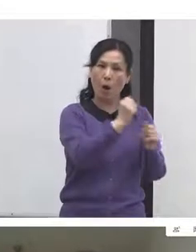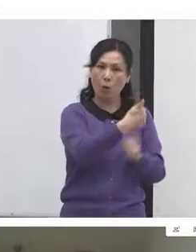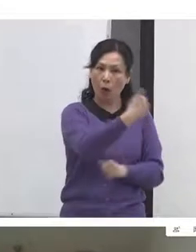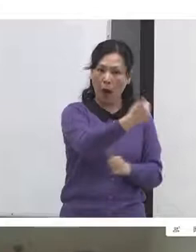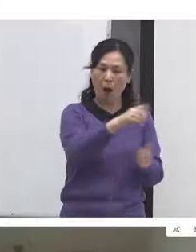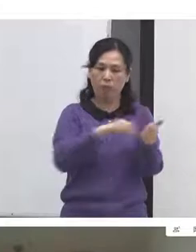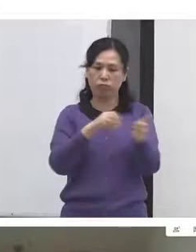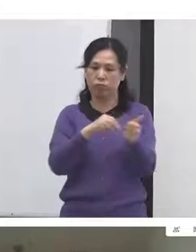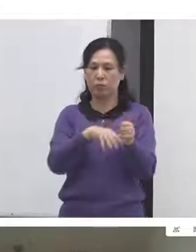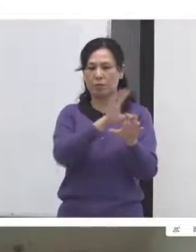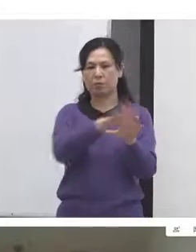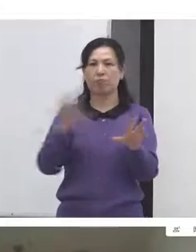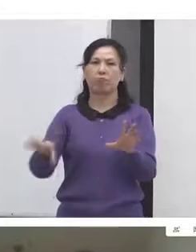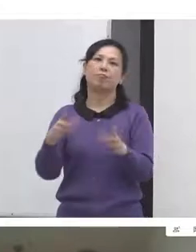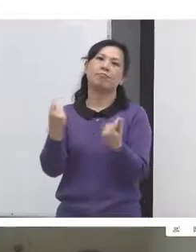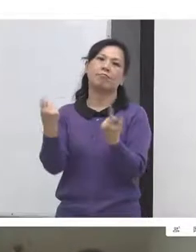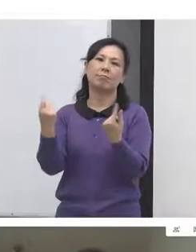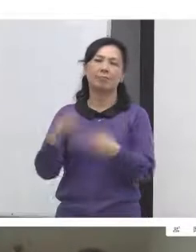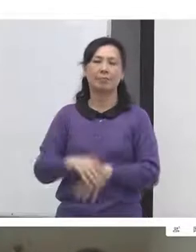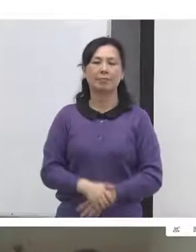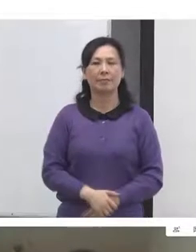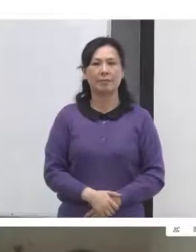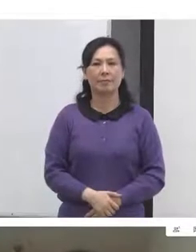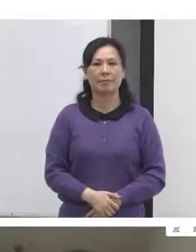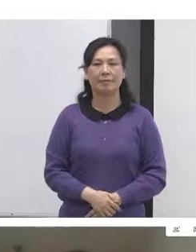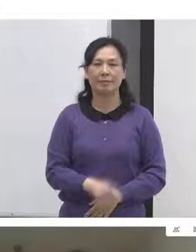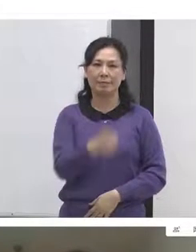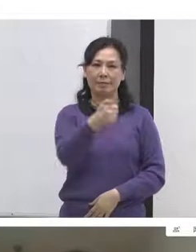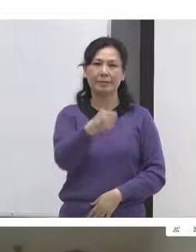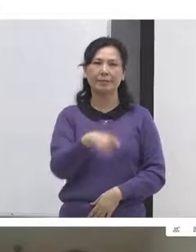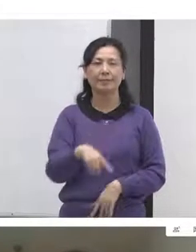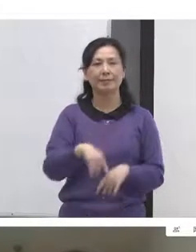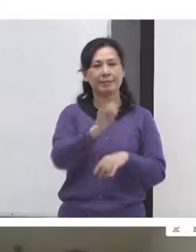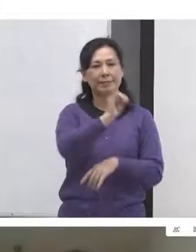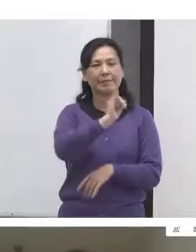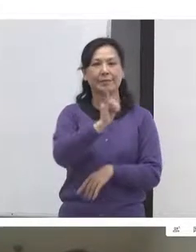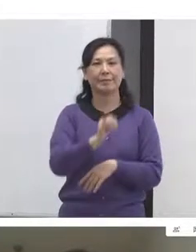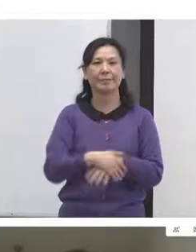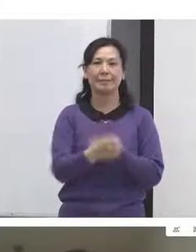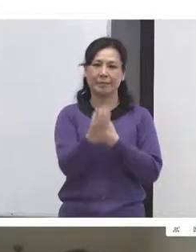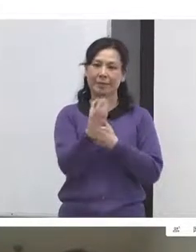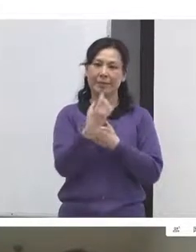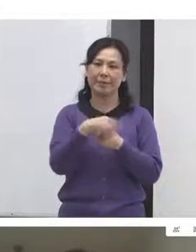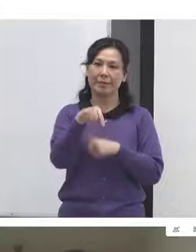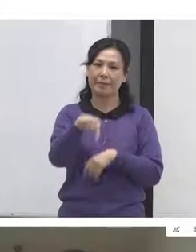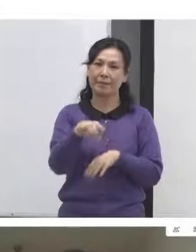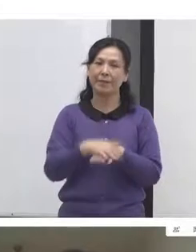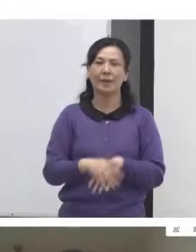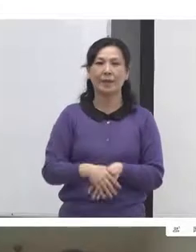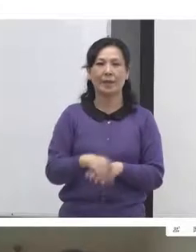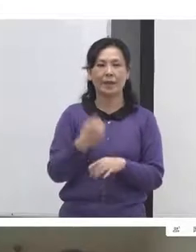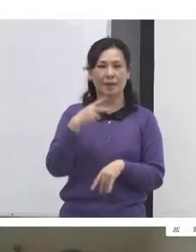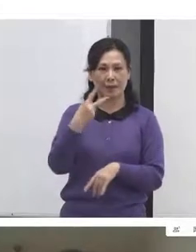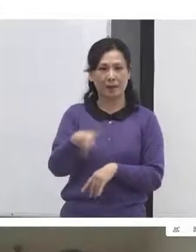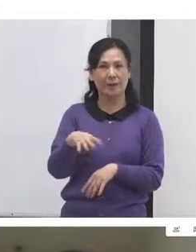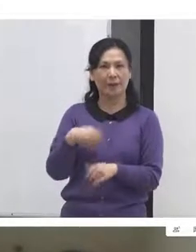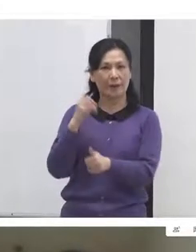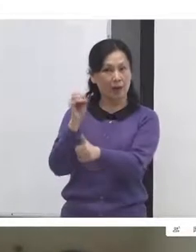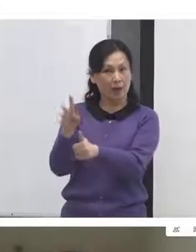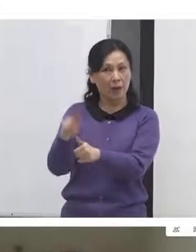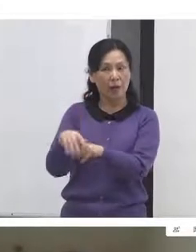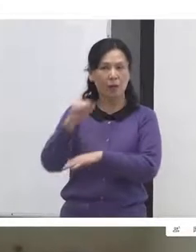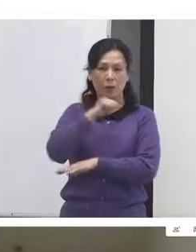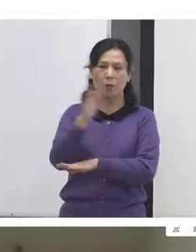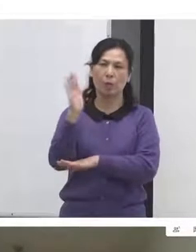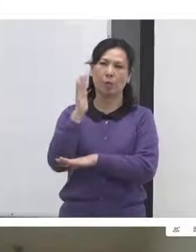应用在台湾这样。 那谢谢 Ariel 对我跟我们分享 CT Science Lab 的营运，甚至给台湾一些不错的意见。那下